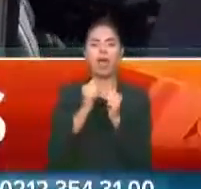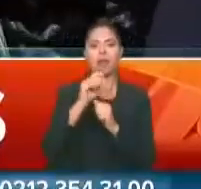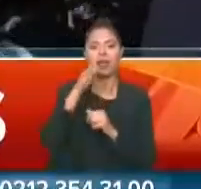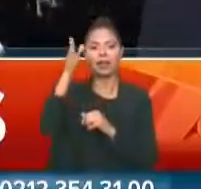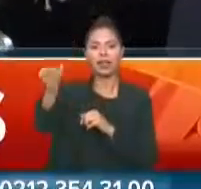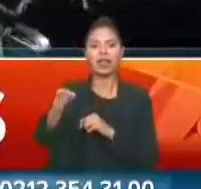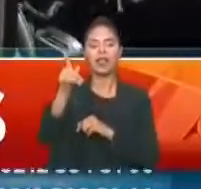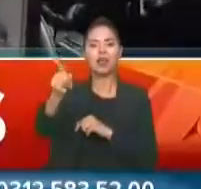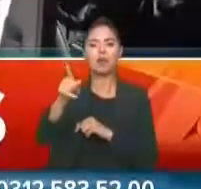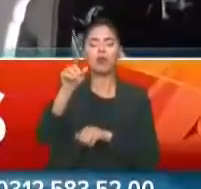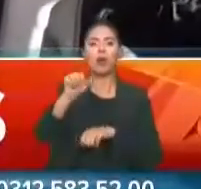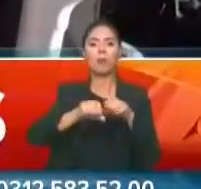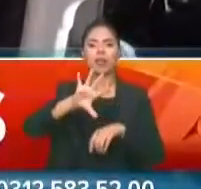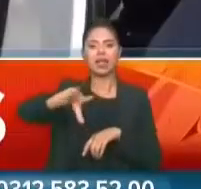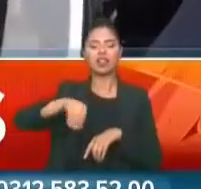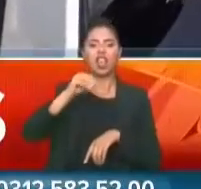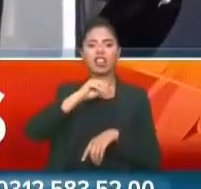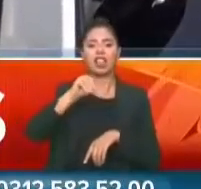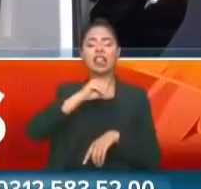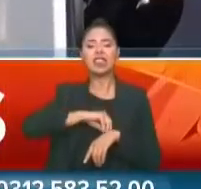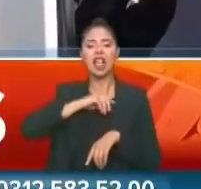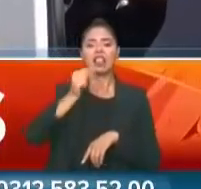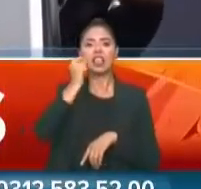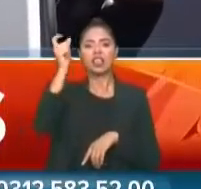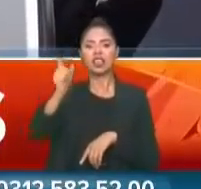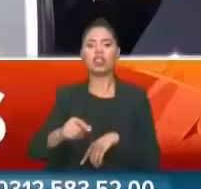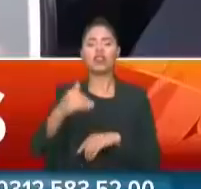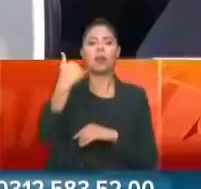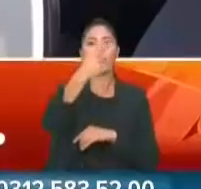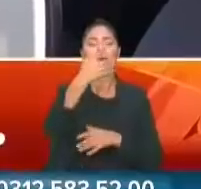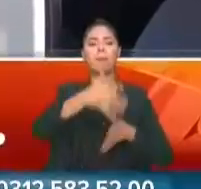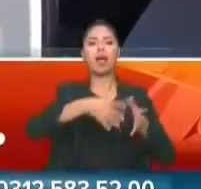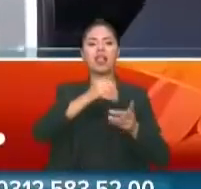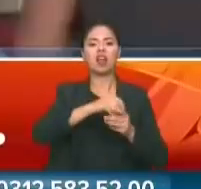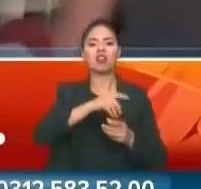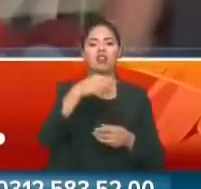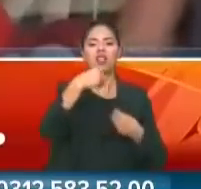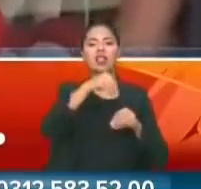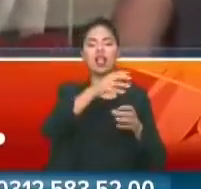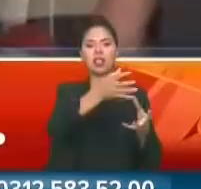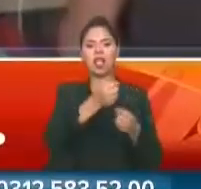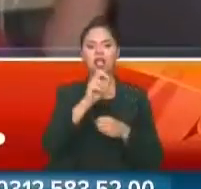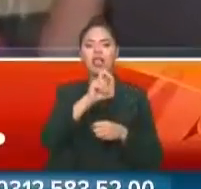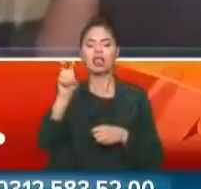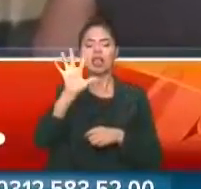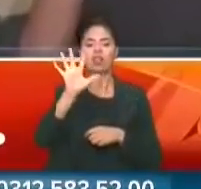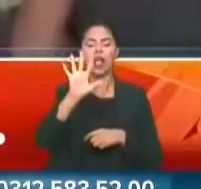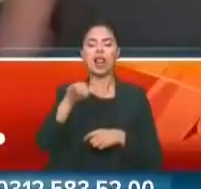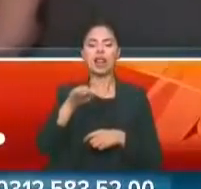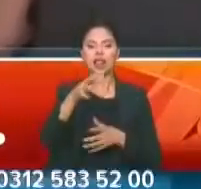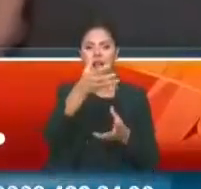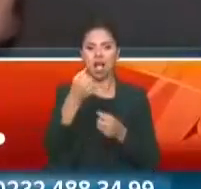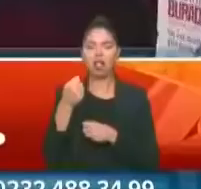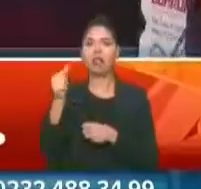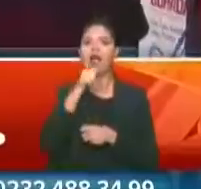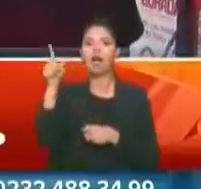düşündüğü gibi değildi bisikletini çaldığını zannettiği kişi o bisikleti bir pazar yerinden satın almıştır 850 tl ye aldım şu anda